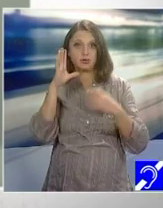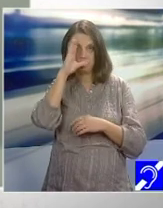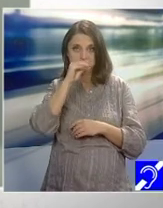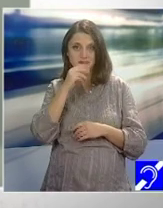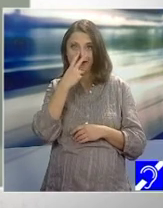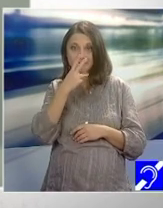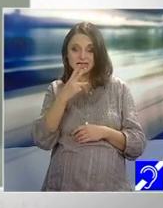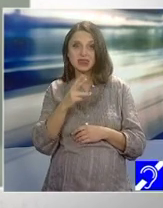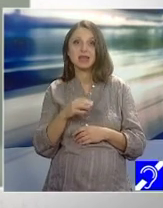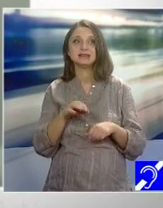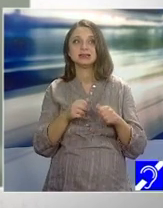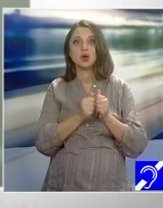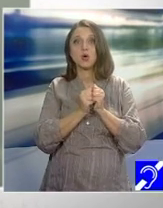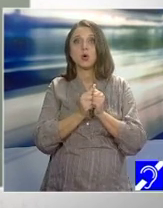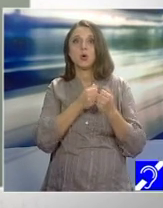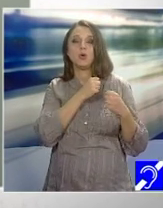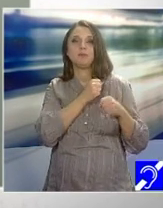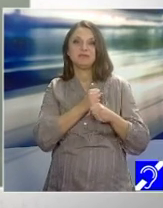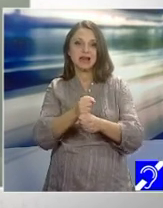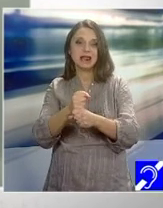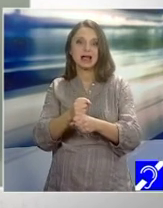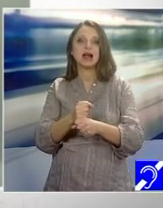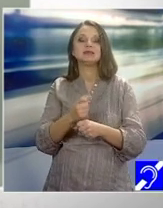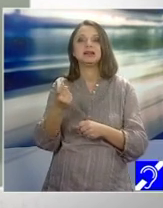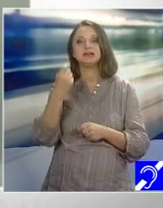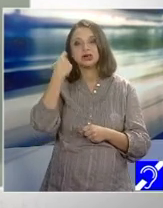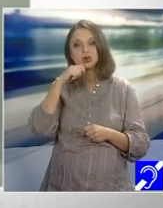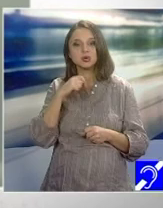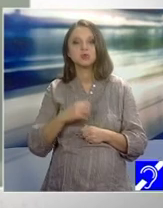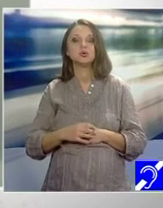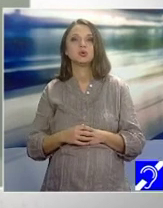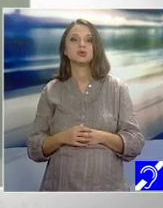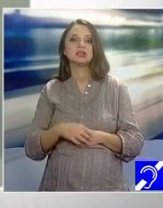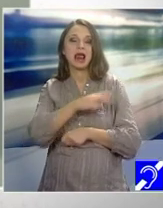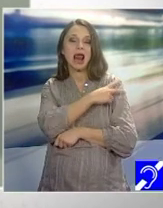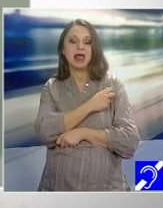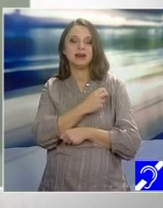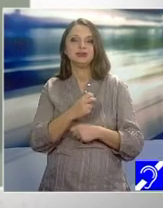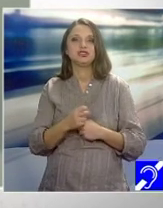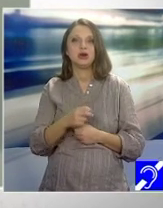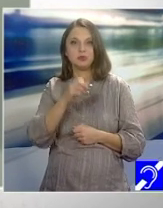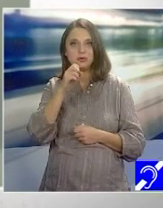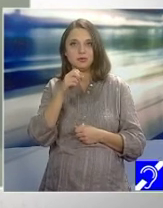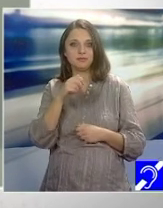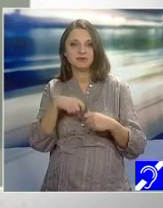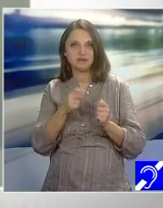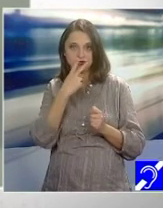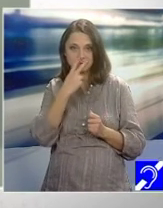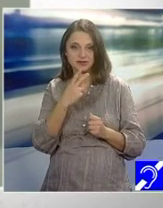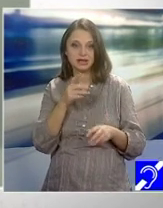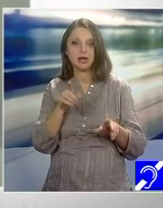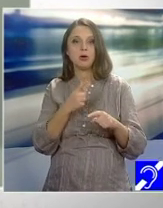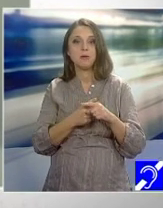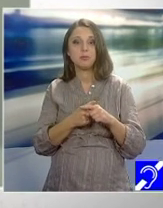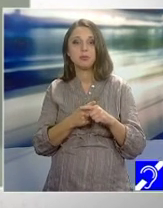o delegație de la Cluj, formată din Denisa Dancio, elevă de vază a Liceului pentru Deficienți de Vedere din Cluj-Napoca,